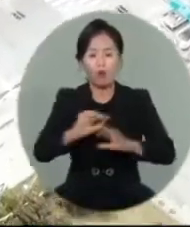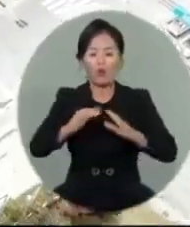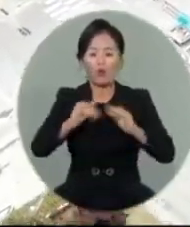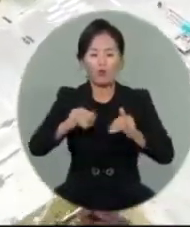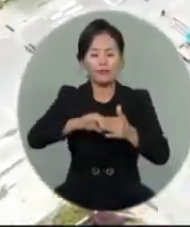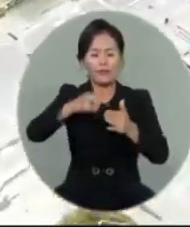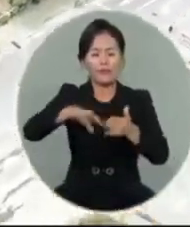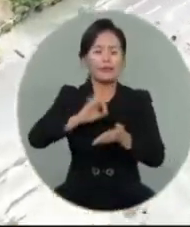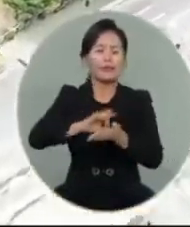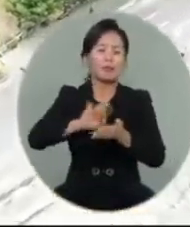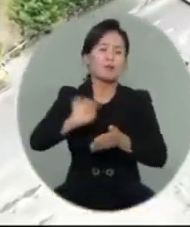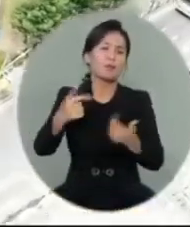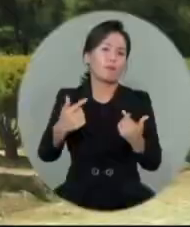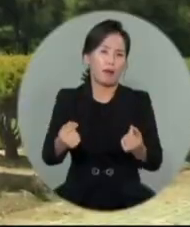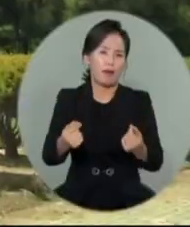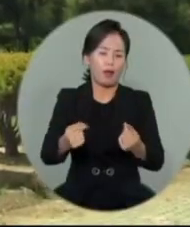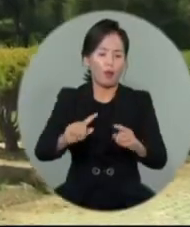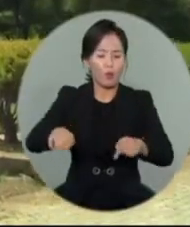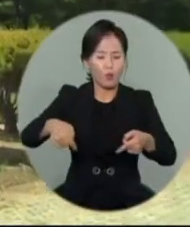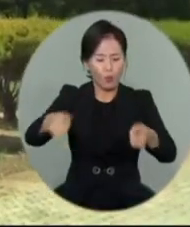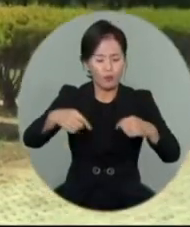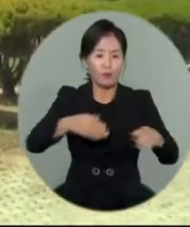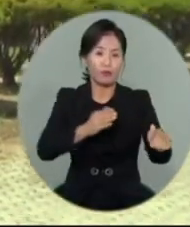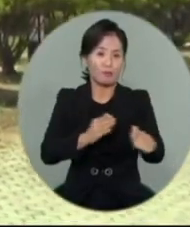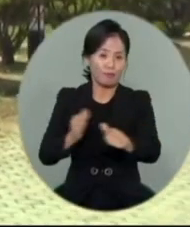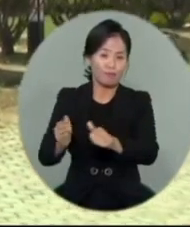사를 낭비하는 것이라며 동참을 호소했습니다